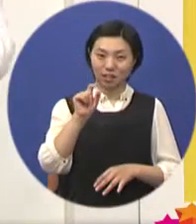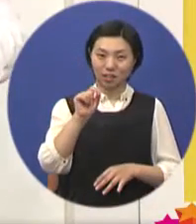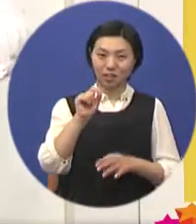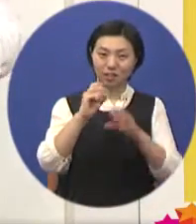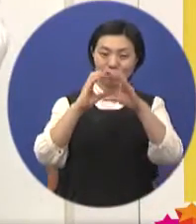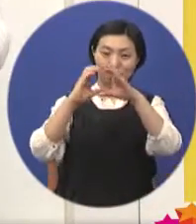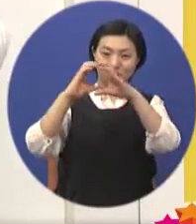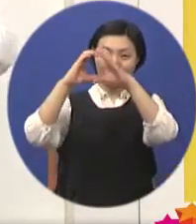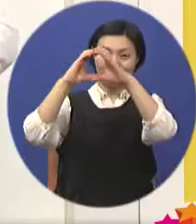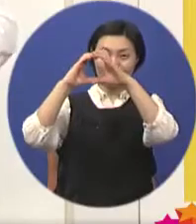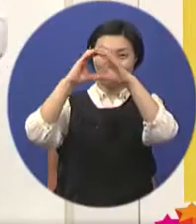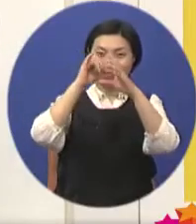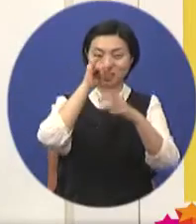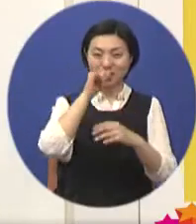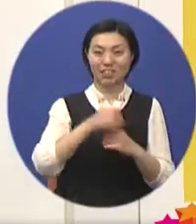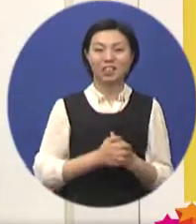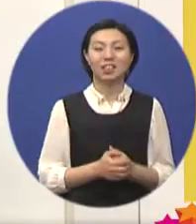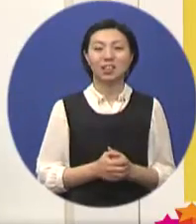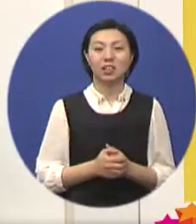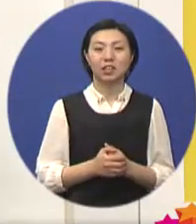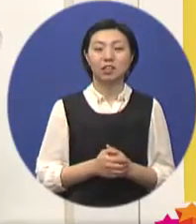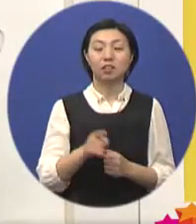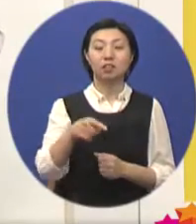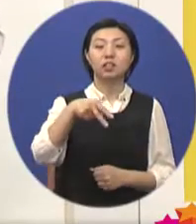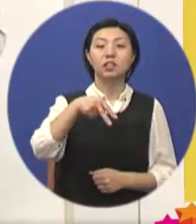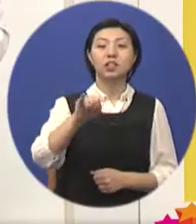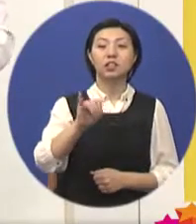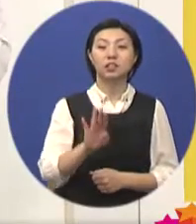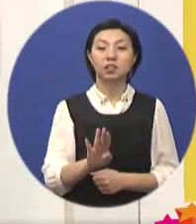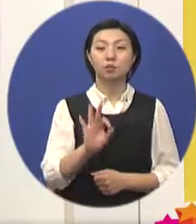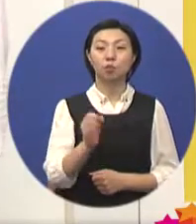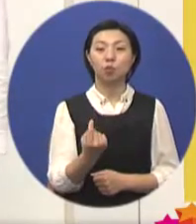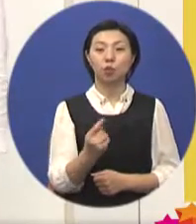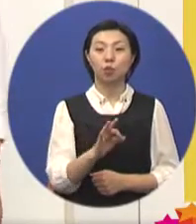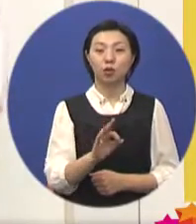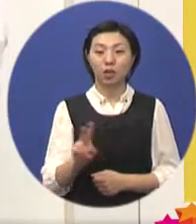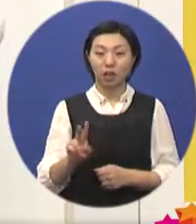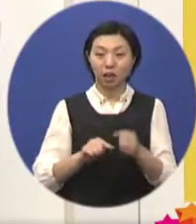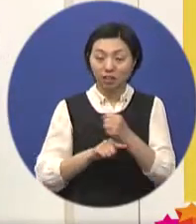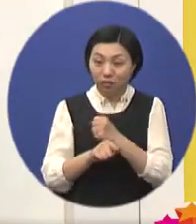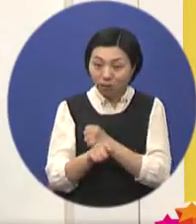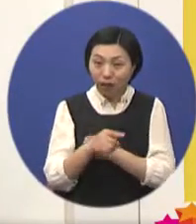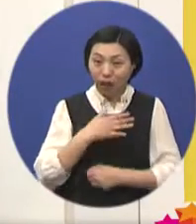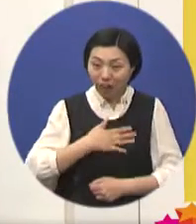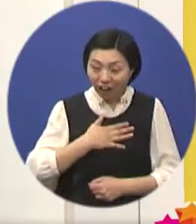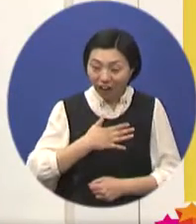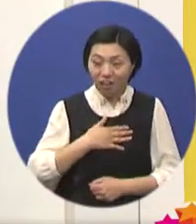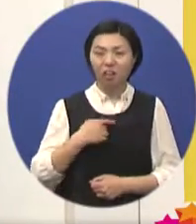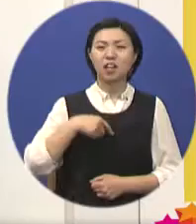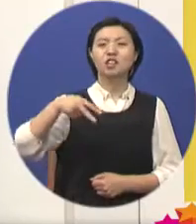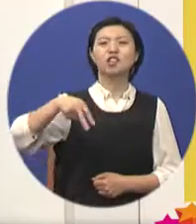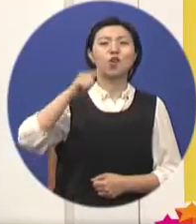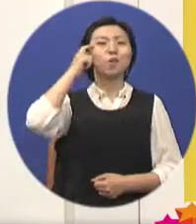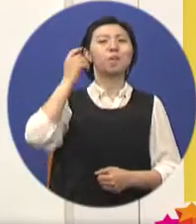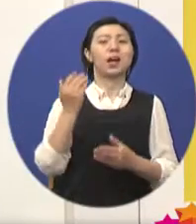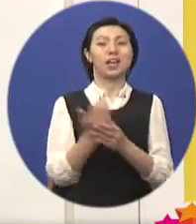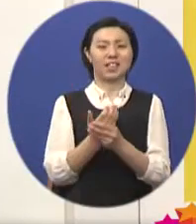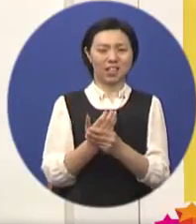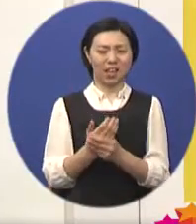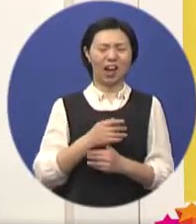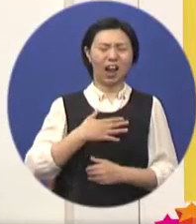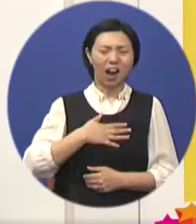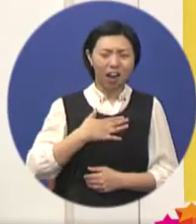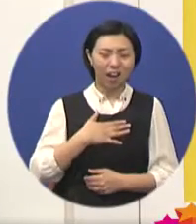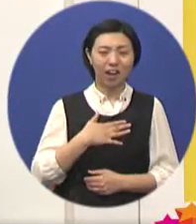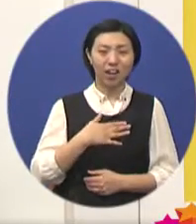둥글둥글둥글둥글 가짜 빠라. 아, 그거 15야 뜻 네. 아세요? 허허이, 내가 박사 서박사요. 무슨 뜻이에요?